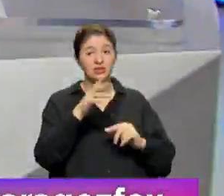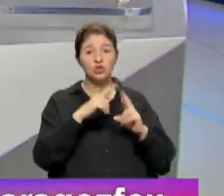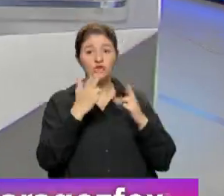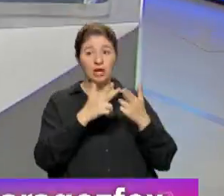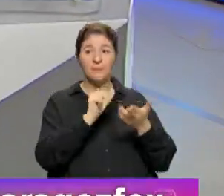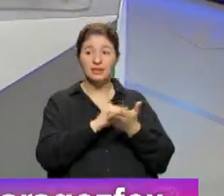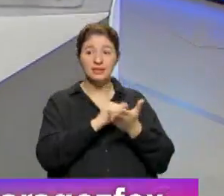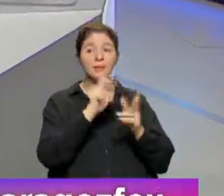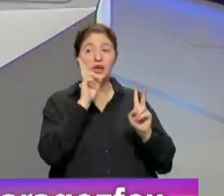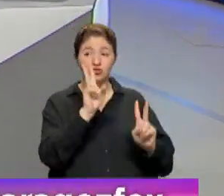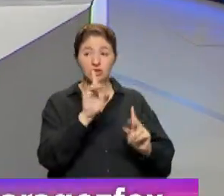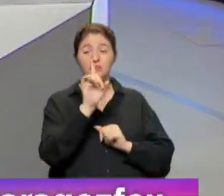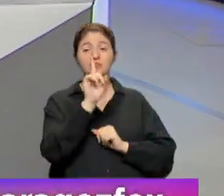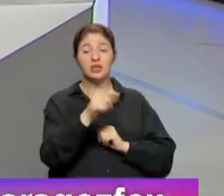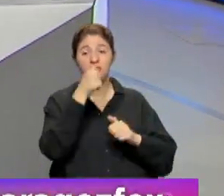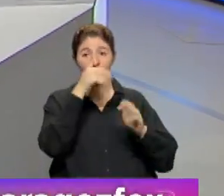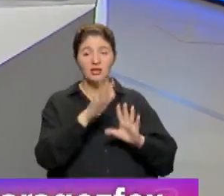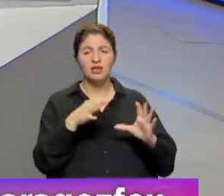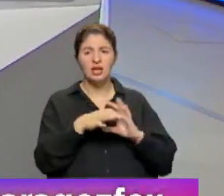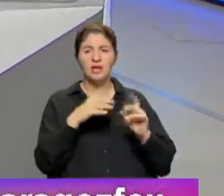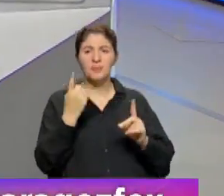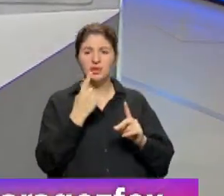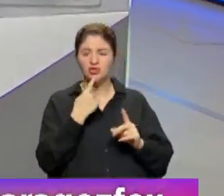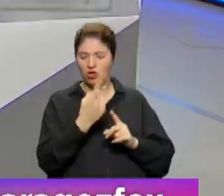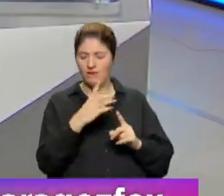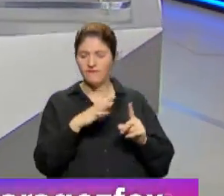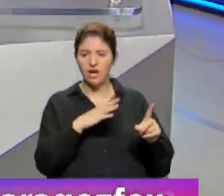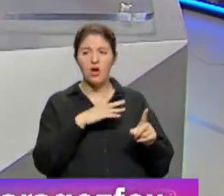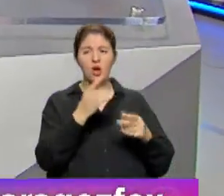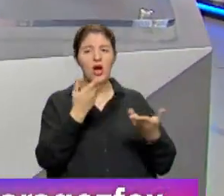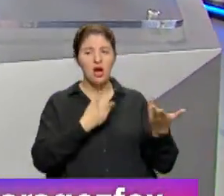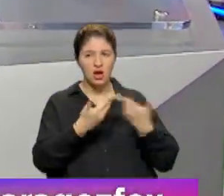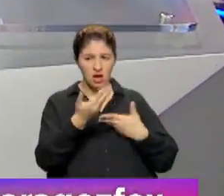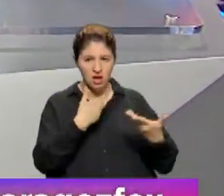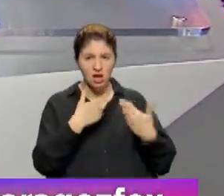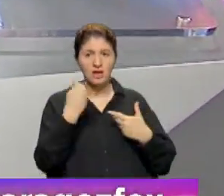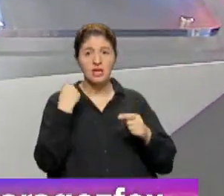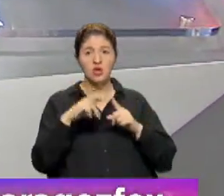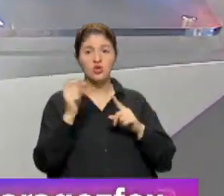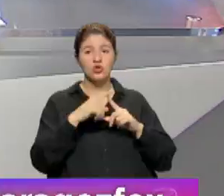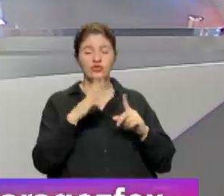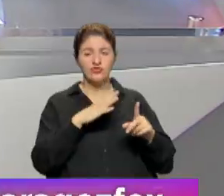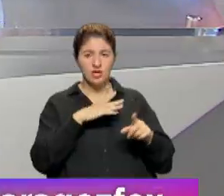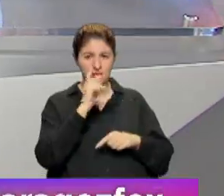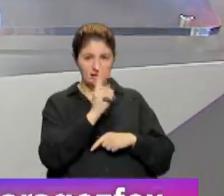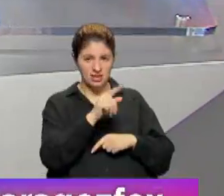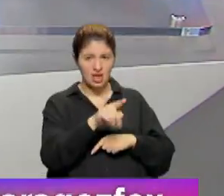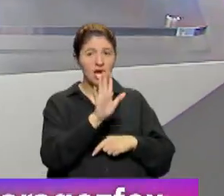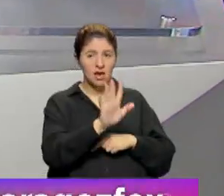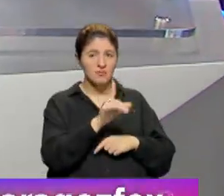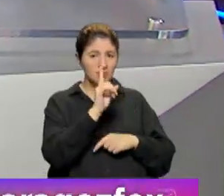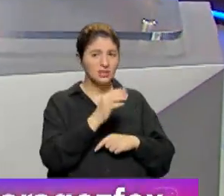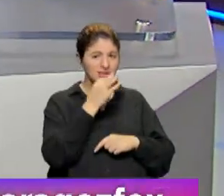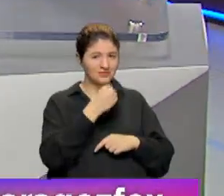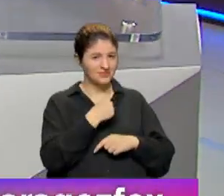medyasına bakacağız bir de doğalgazla ilgili bir iddia var Onu anlatacaksın yeni notları var E sende Ama önce